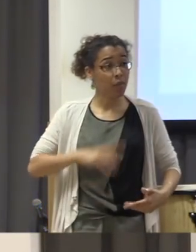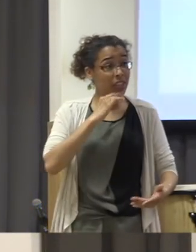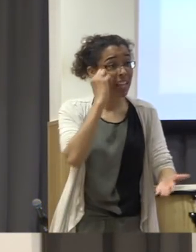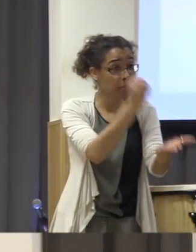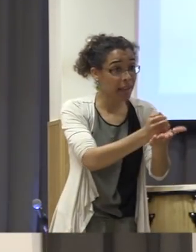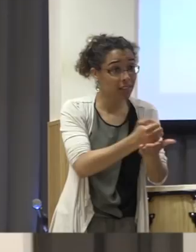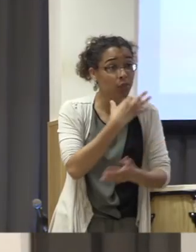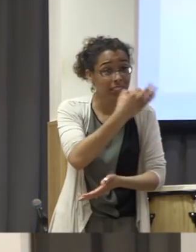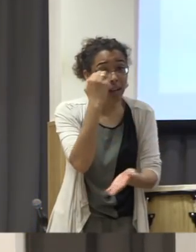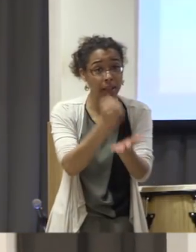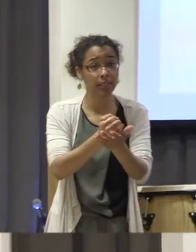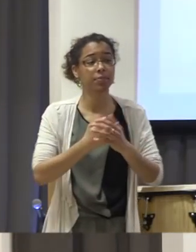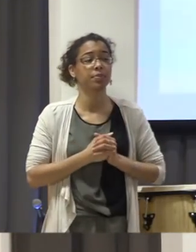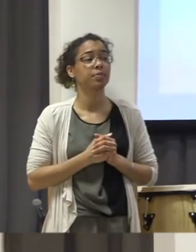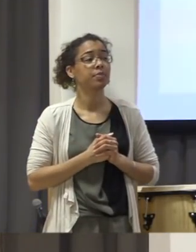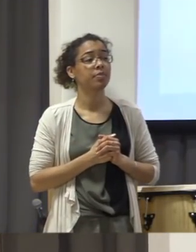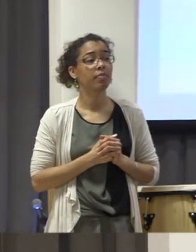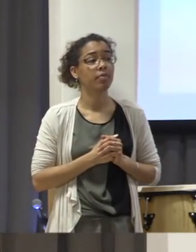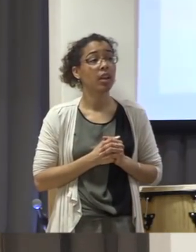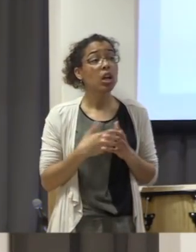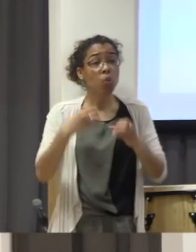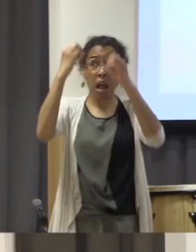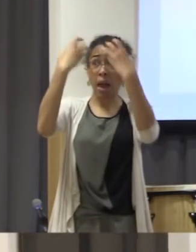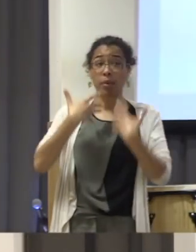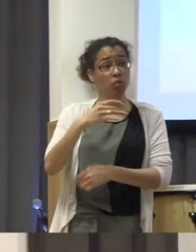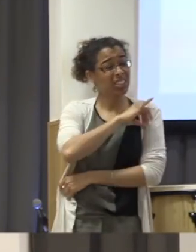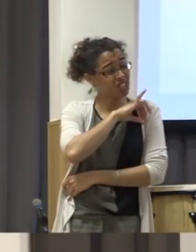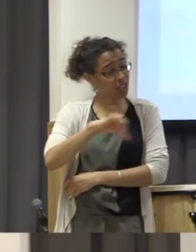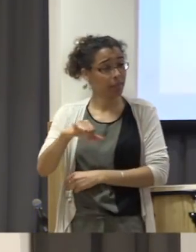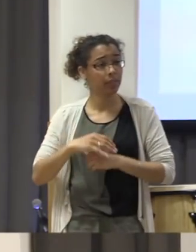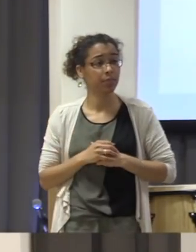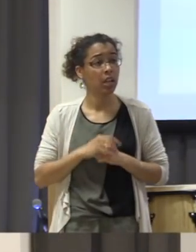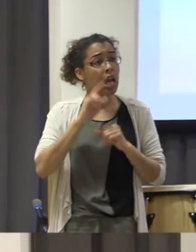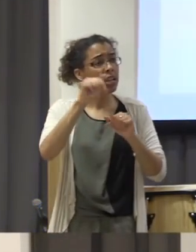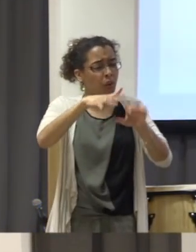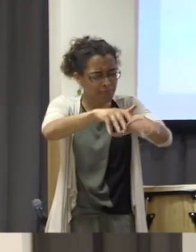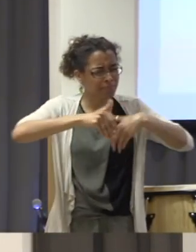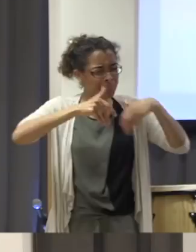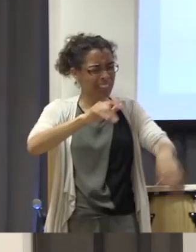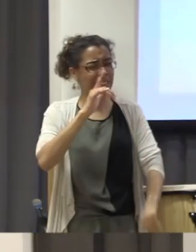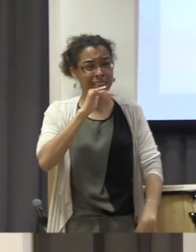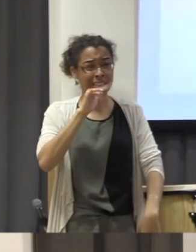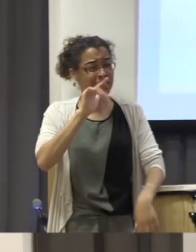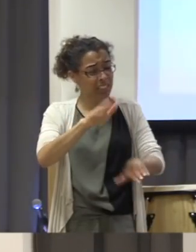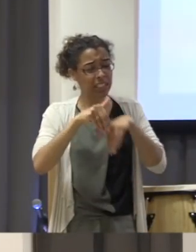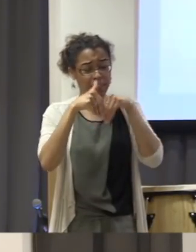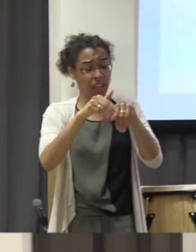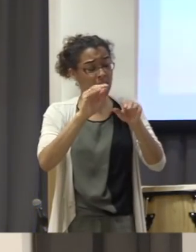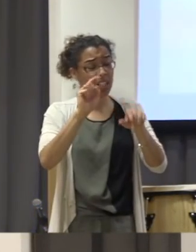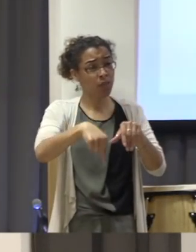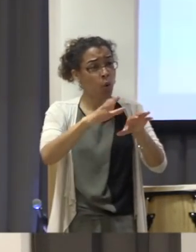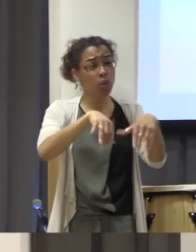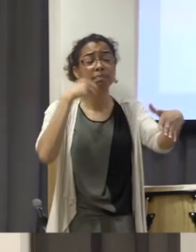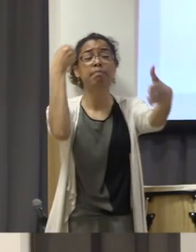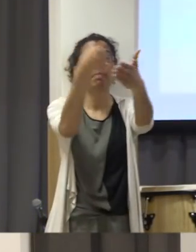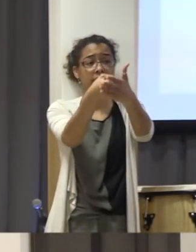bien-aimé. Voilà, tu n'es pas du tout abandonné. Tu dois persévérer jusqu'au bout. Bien-aimé, tu dois persévérer jusqu'au